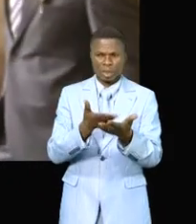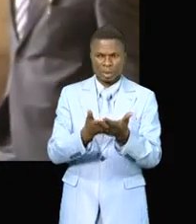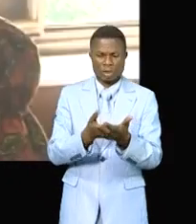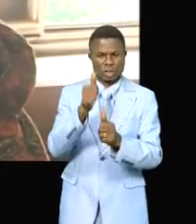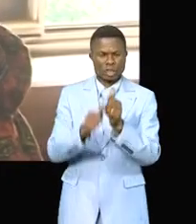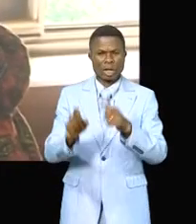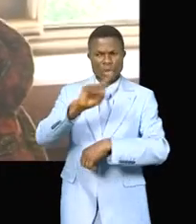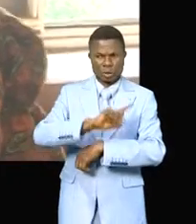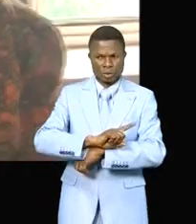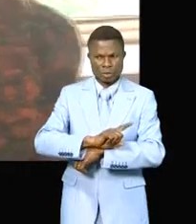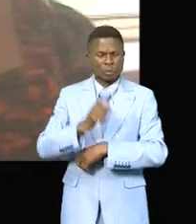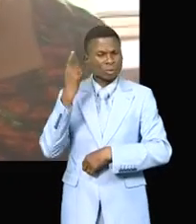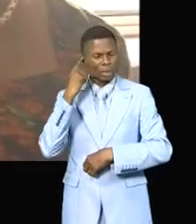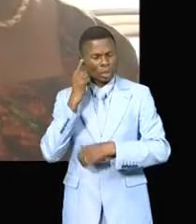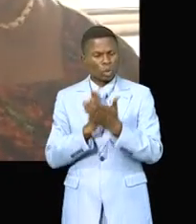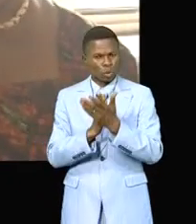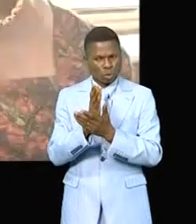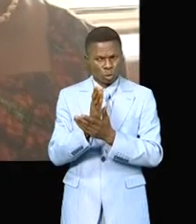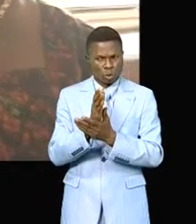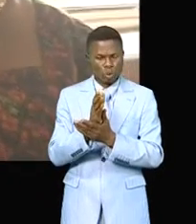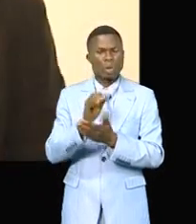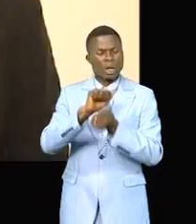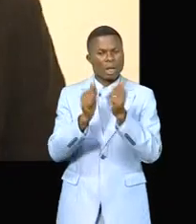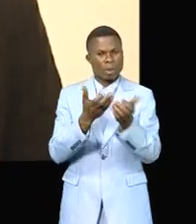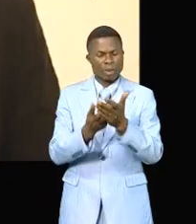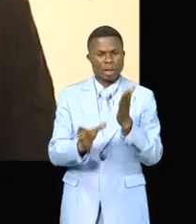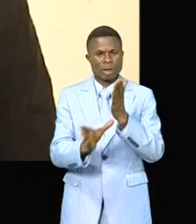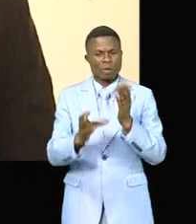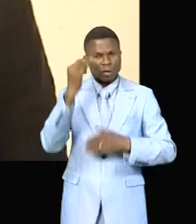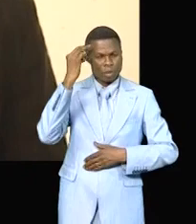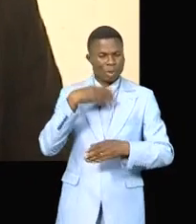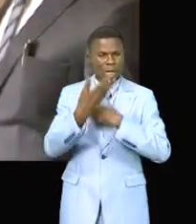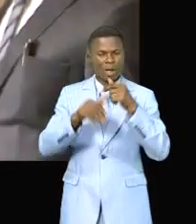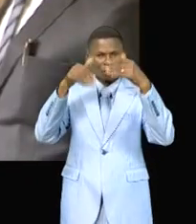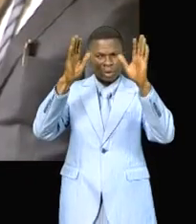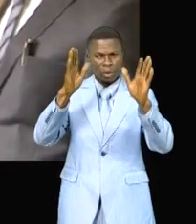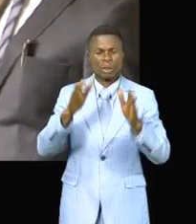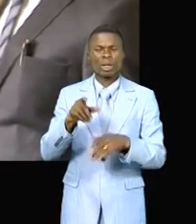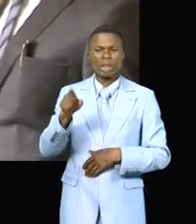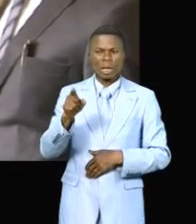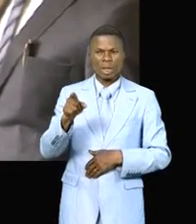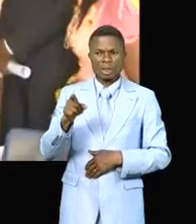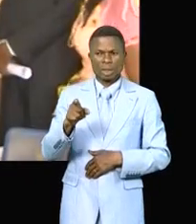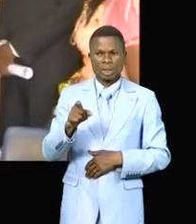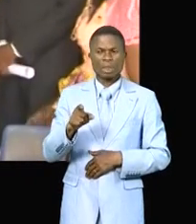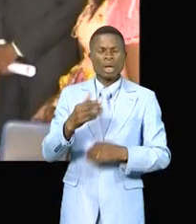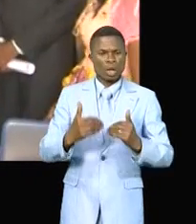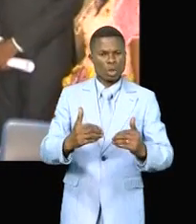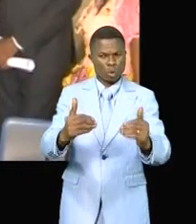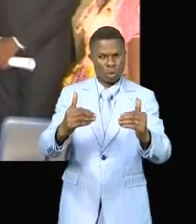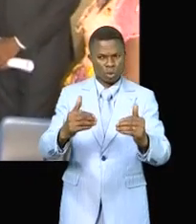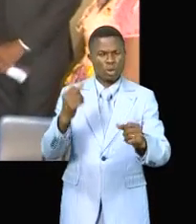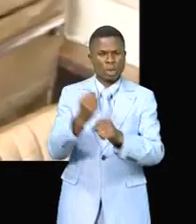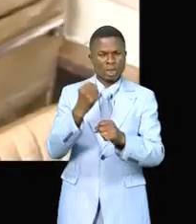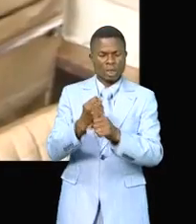quotidien. En prêtant une oreille attentive à ses doléances, le vice-ministre des Affaires étrangères, Samir Doubango, dit poursuivre cet exercice de